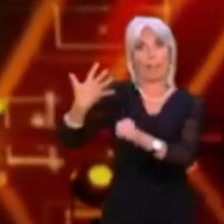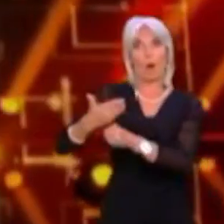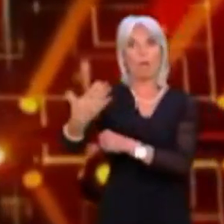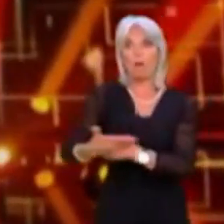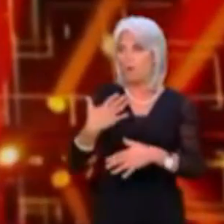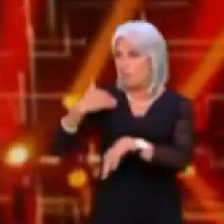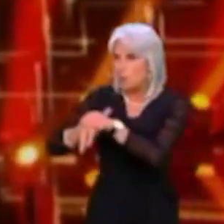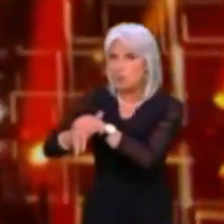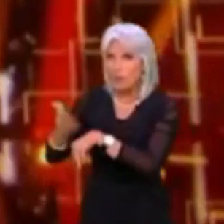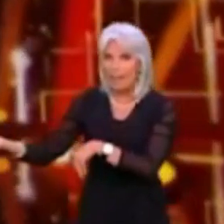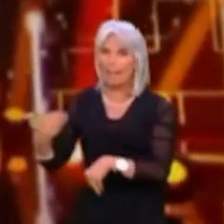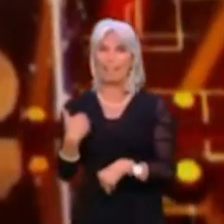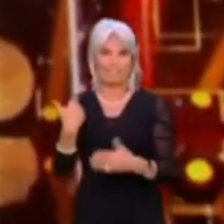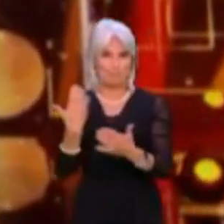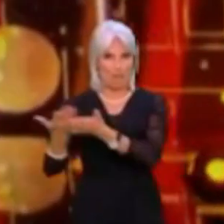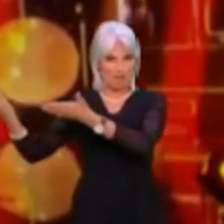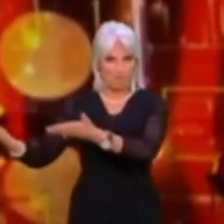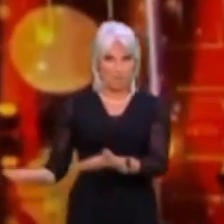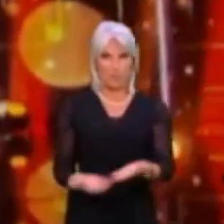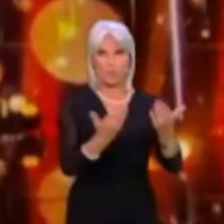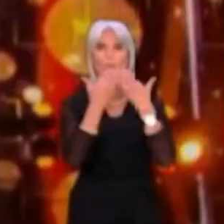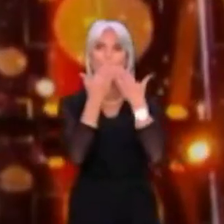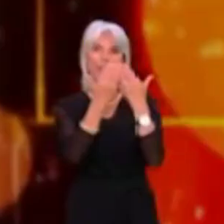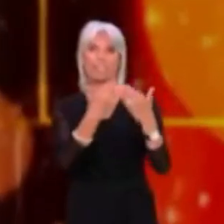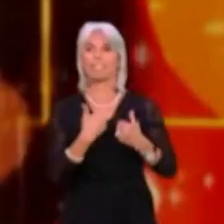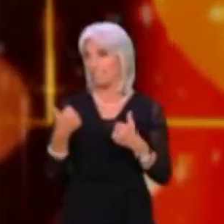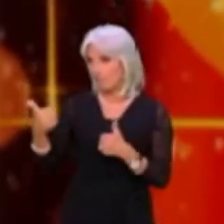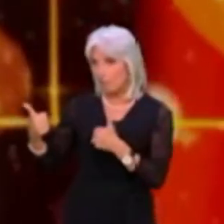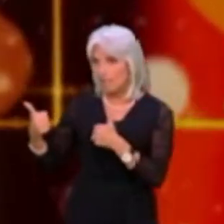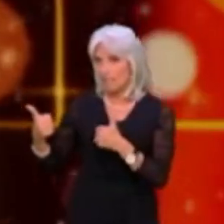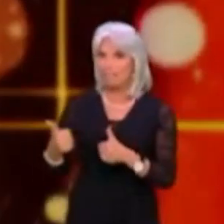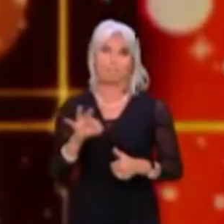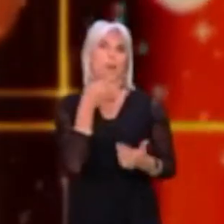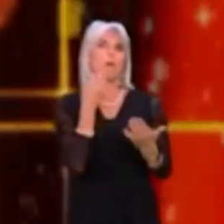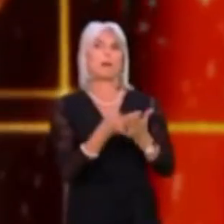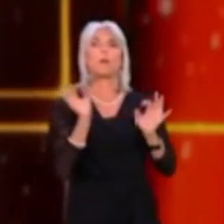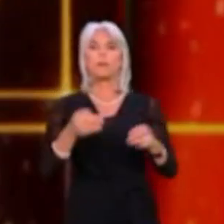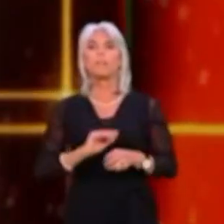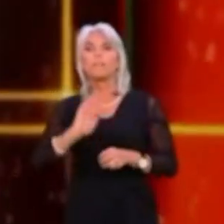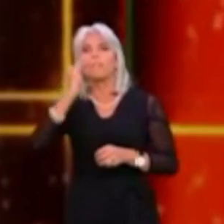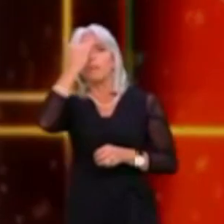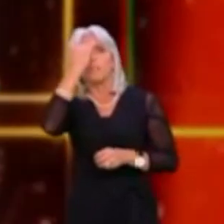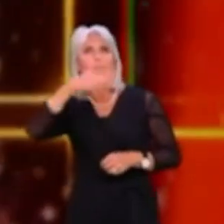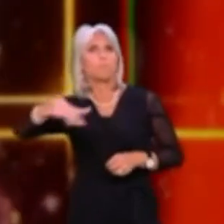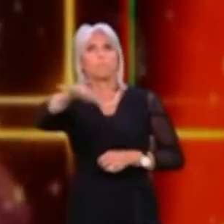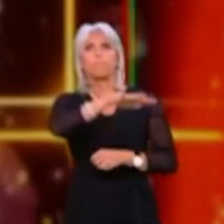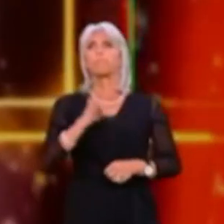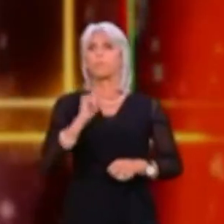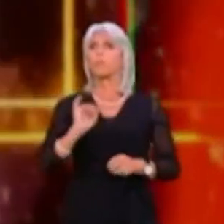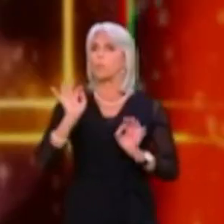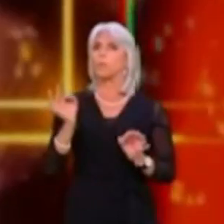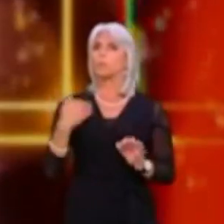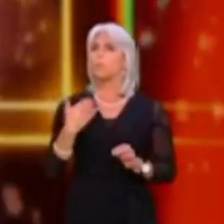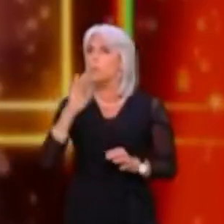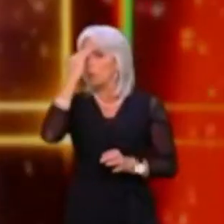Sacha. Bonsoir. Sois le bienvenu. Merci beaucoup. Tout va bien? Très très bien. Et Tu vous? reconnais bien le plateau? Oui, très